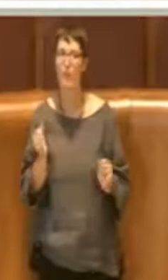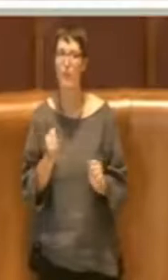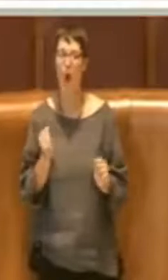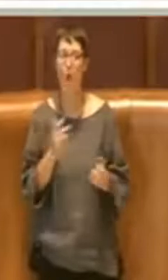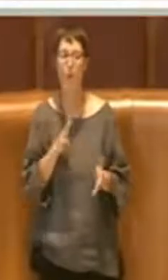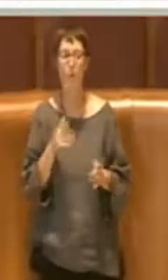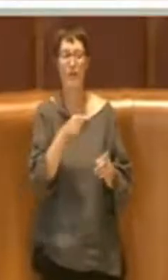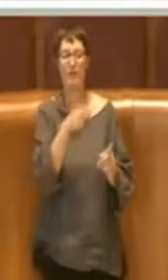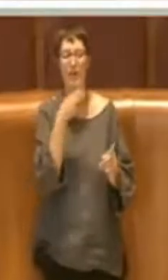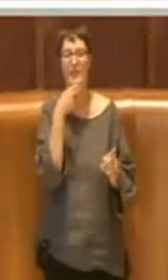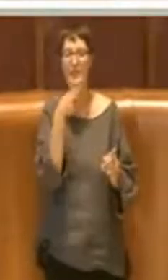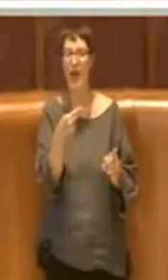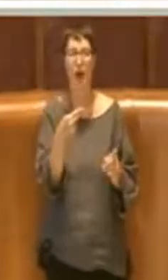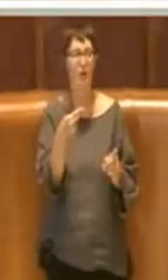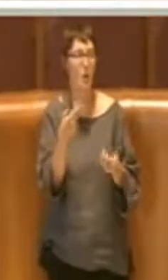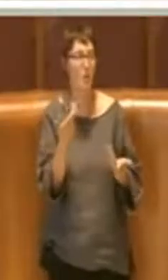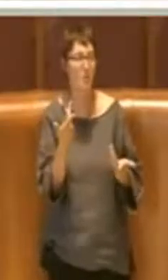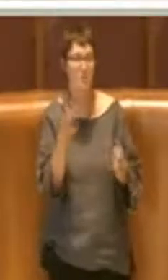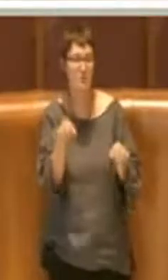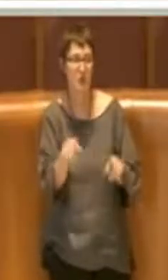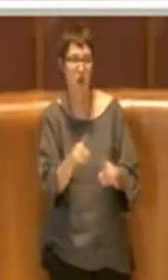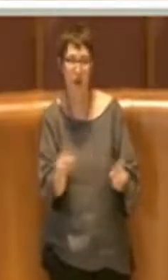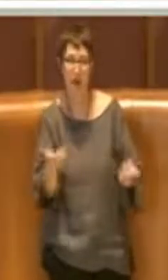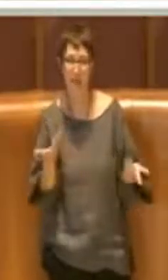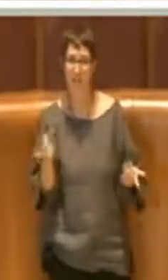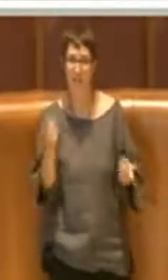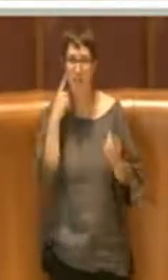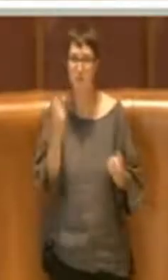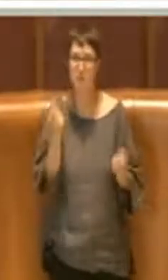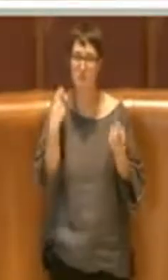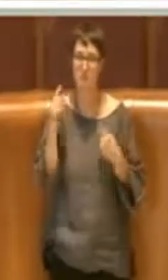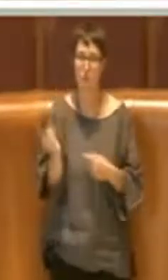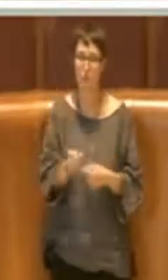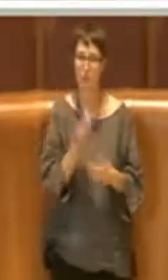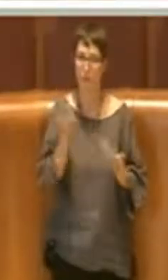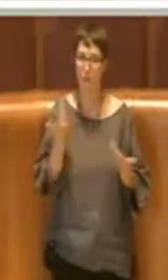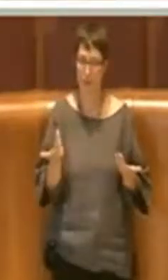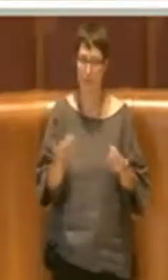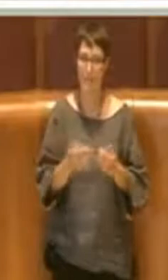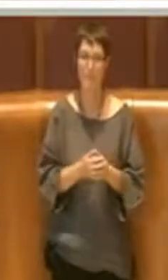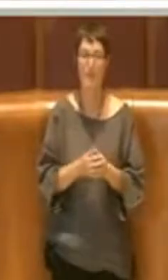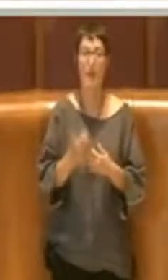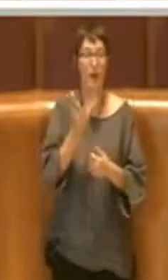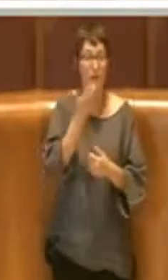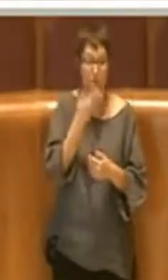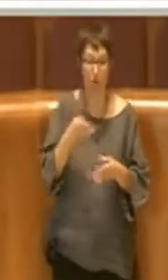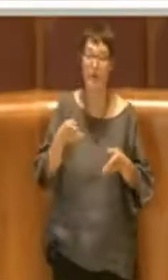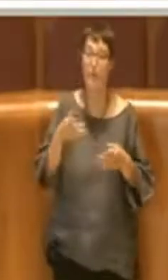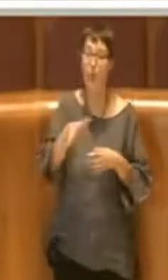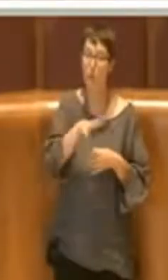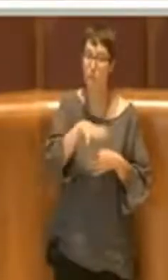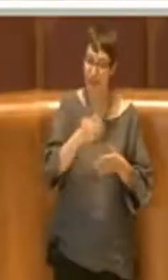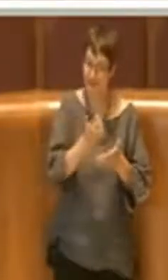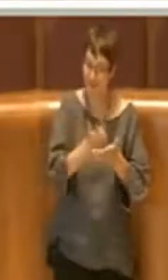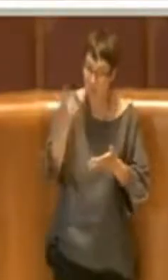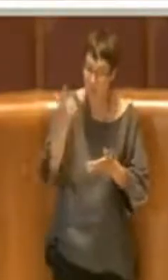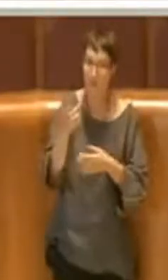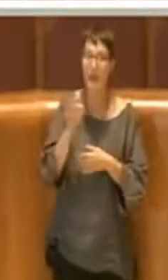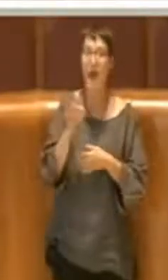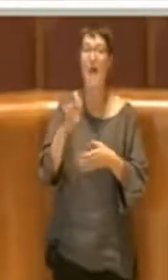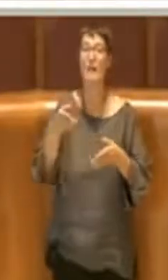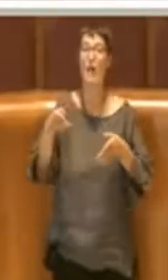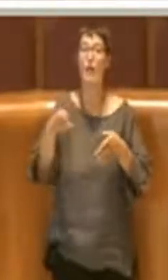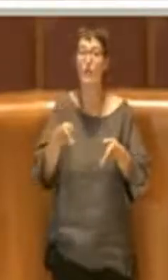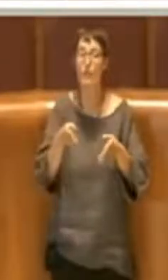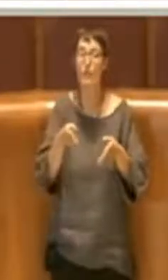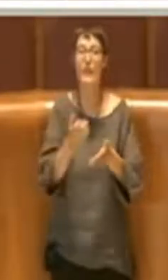riconoscerla attraverso l'intestazione di questa stazione. Quindi vogliamo intitolare una via, una piazza importante di Casalbertone a